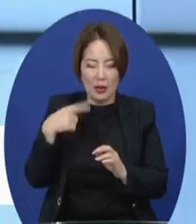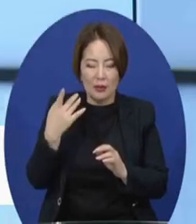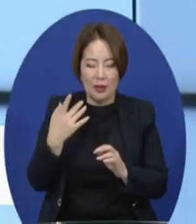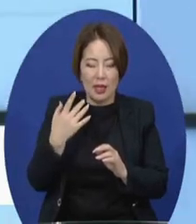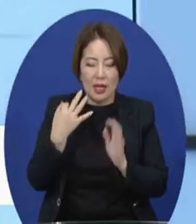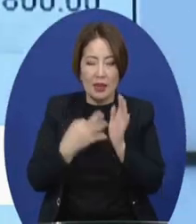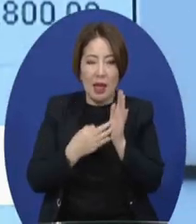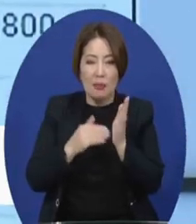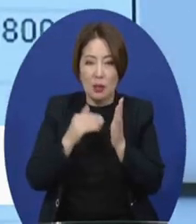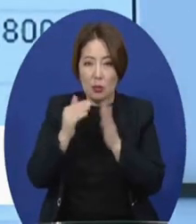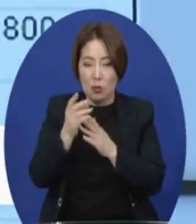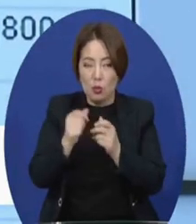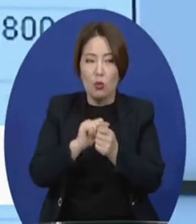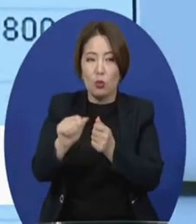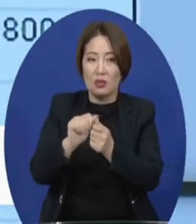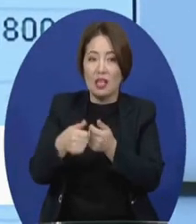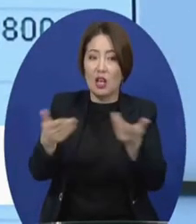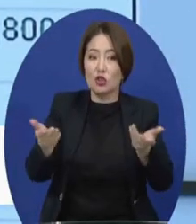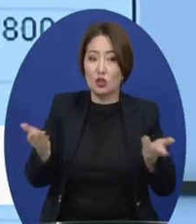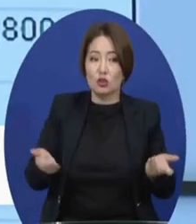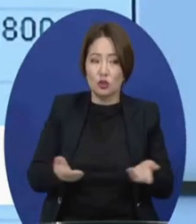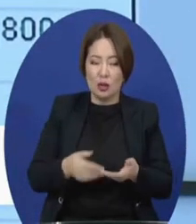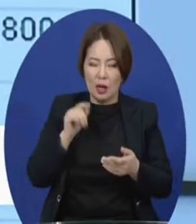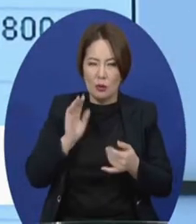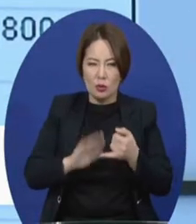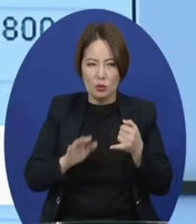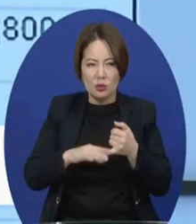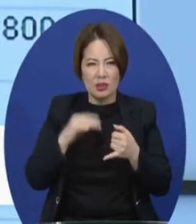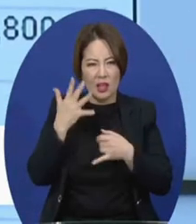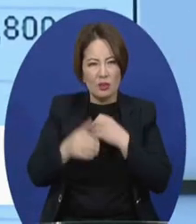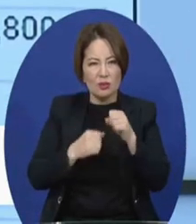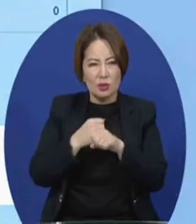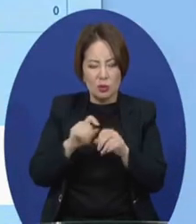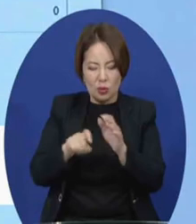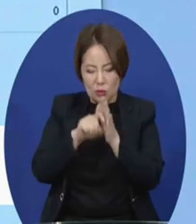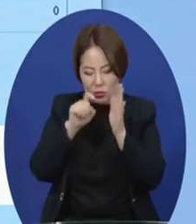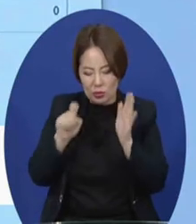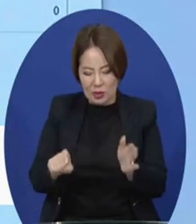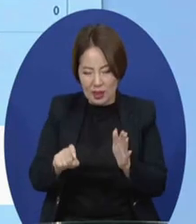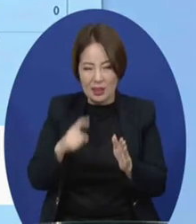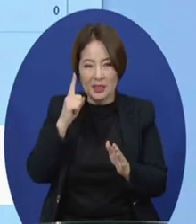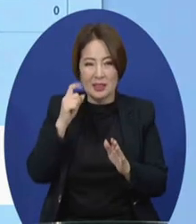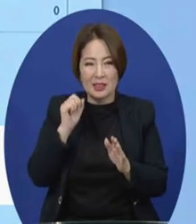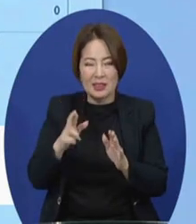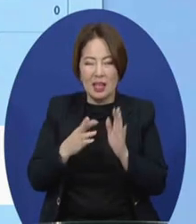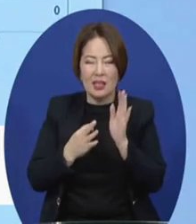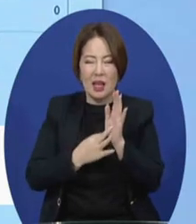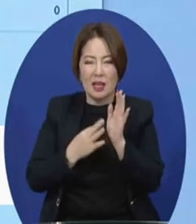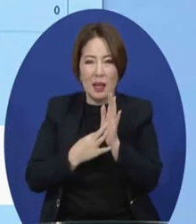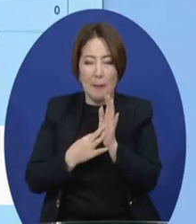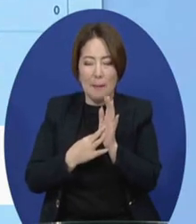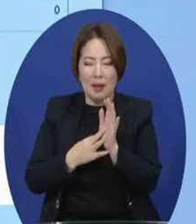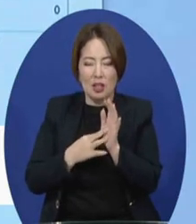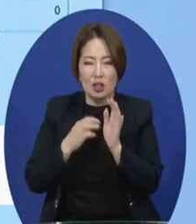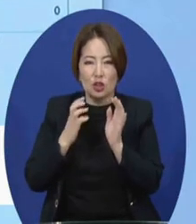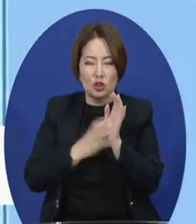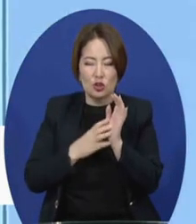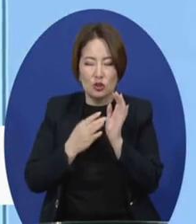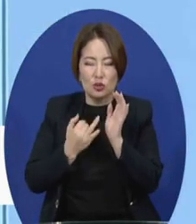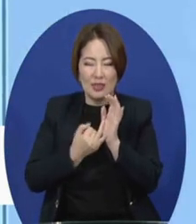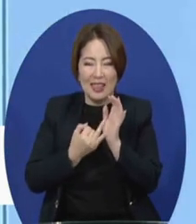541.8 тэрбум төгрөгийг буцаан олгосон байна. Харин сүүлийн 5 жилийн хугацаанд 1 сая 88,971